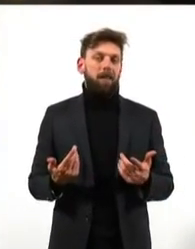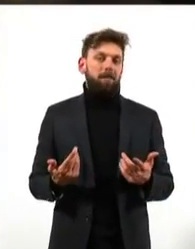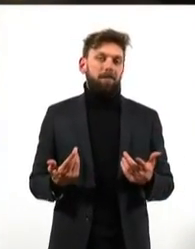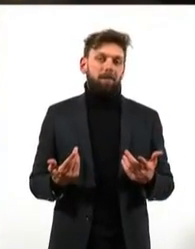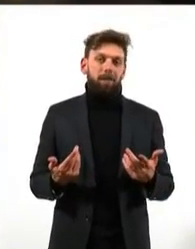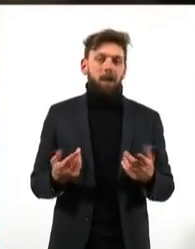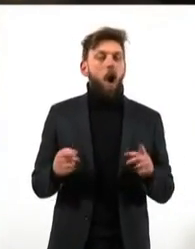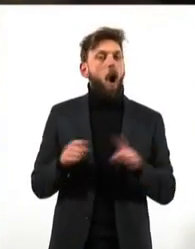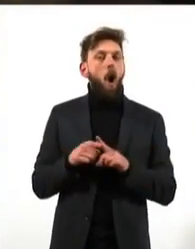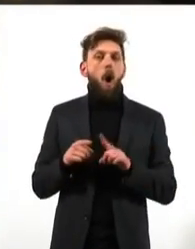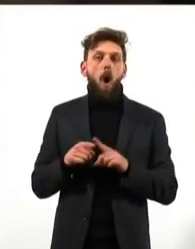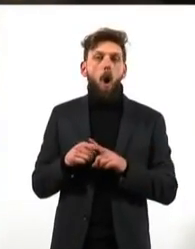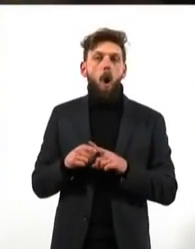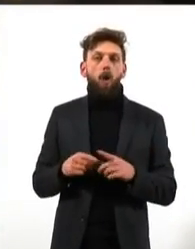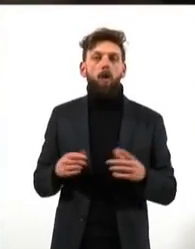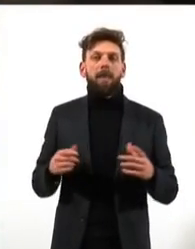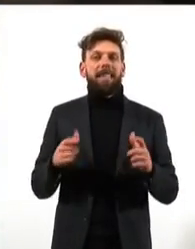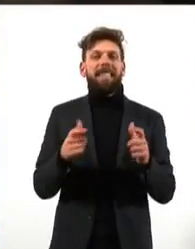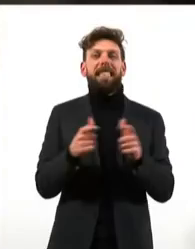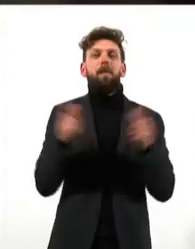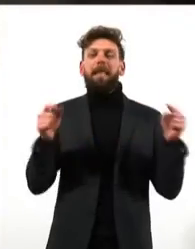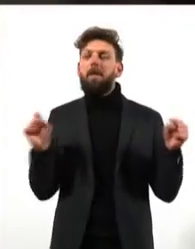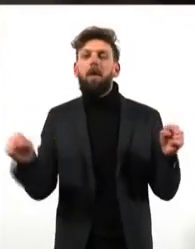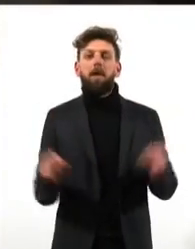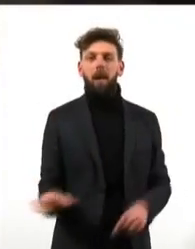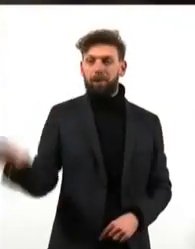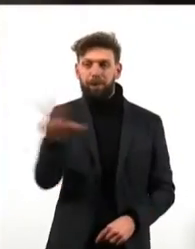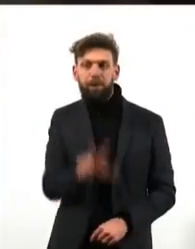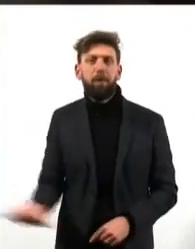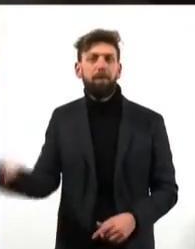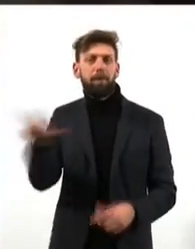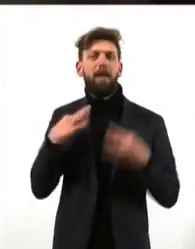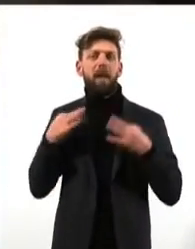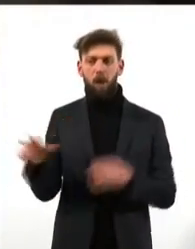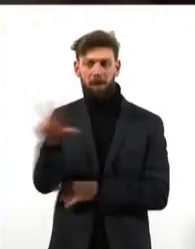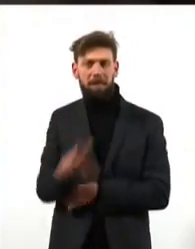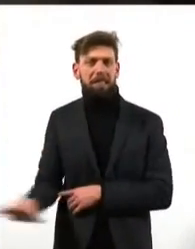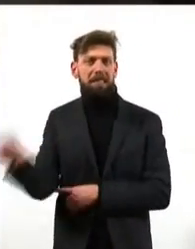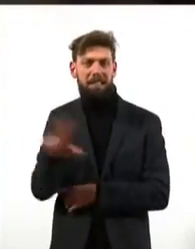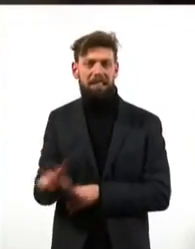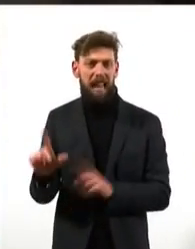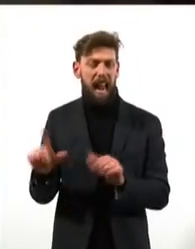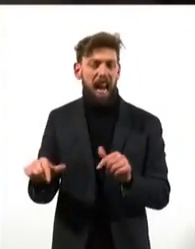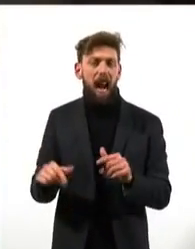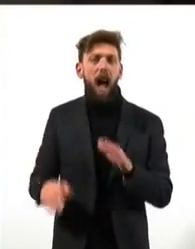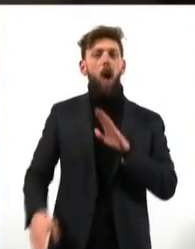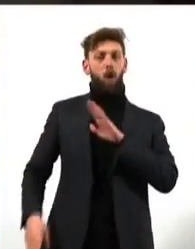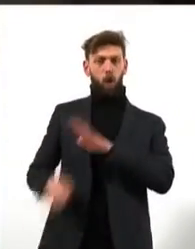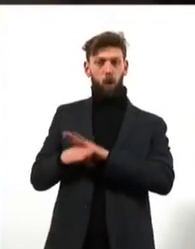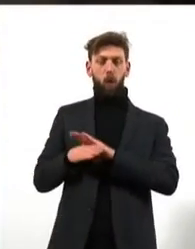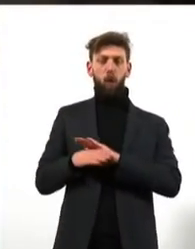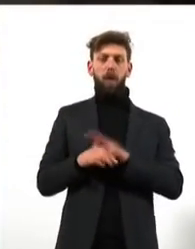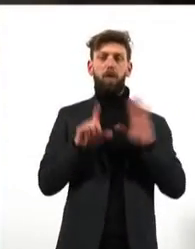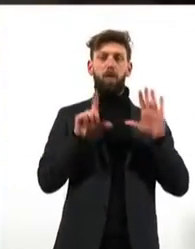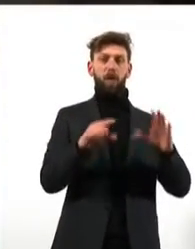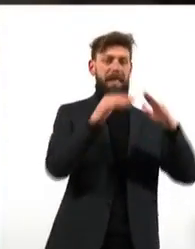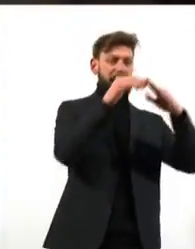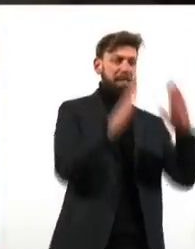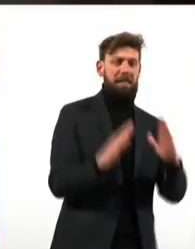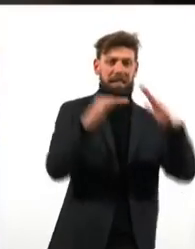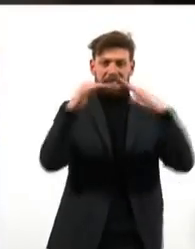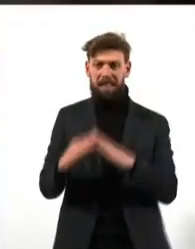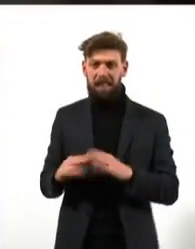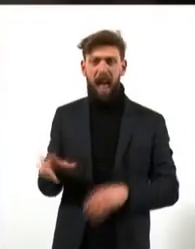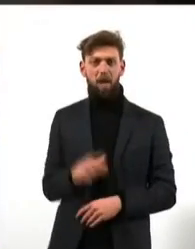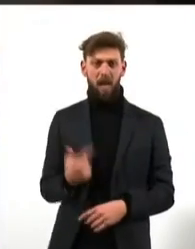Aussi, ils ont mis des laveries dans chaque bâtiment. On en avait 2 pour 7 pavillons. Donc, c'était soit